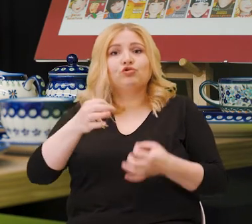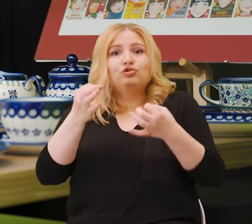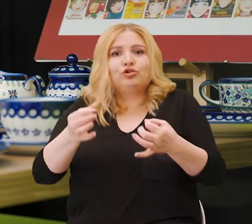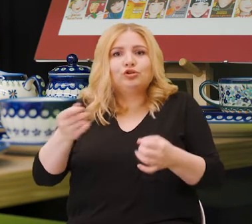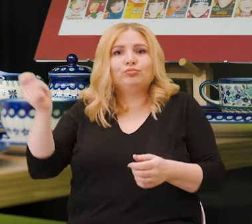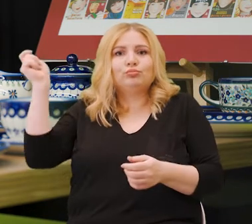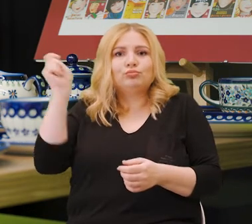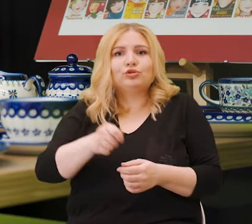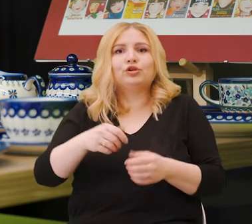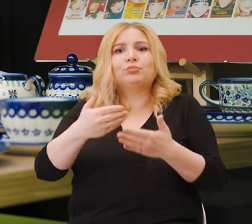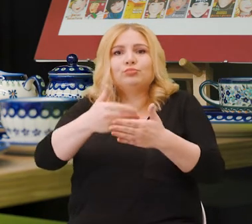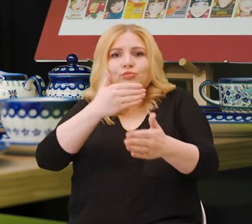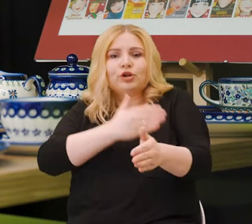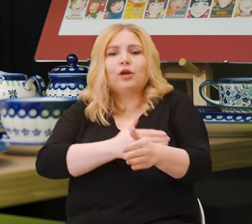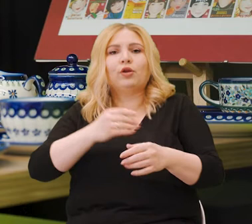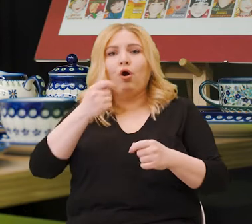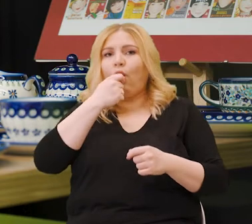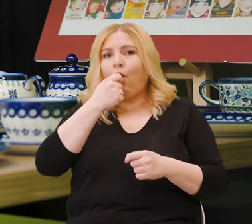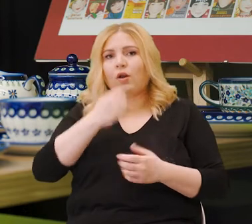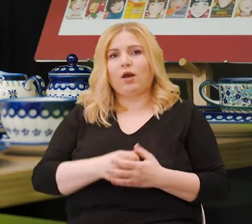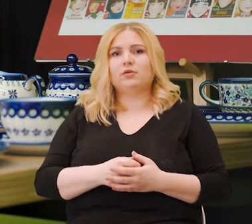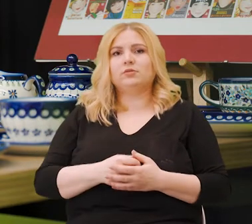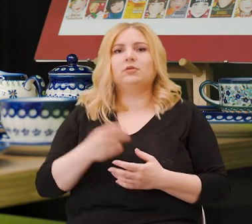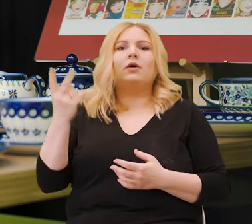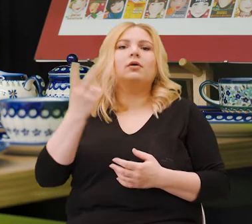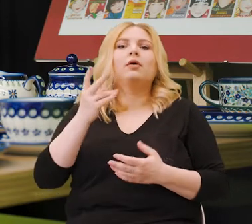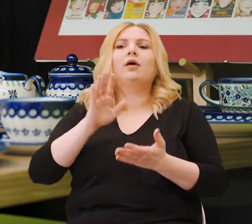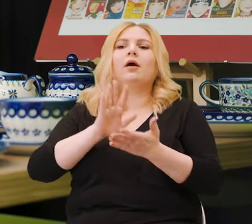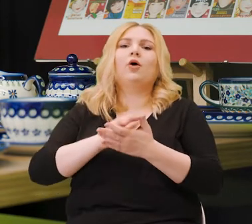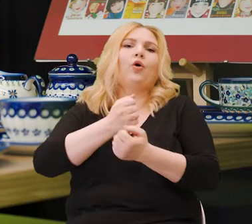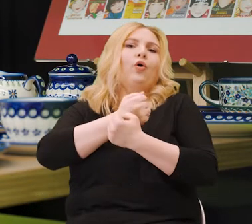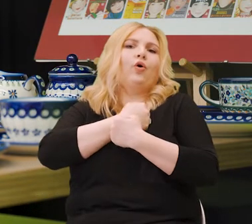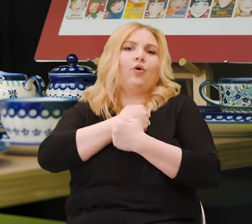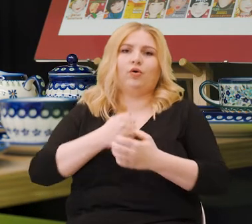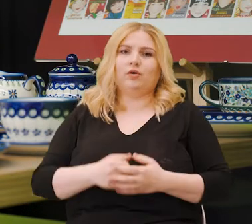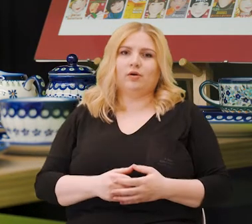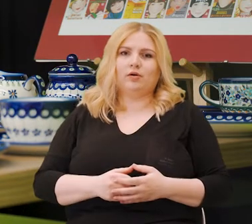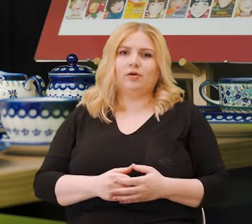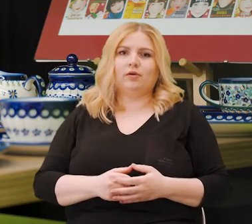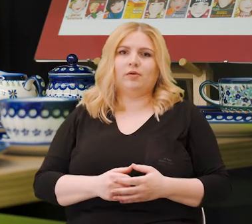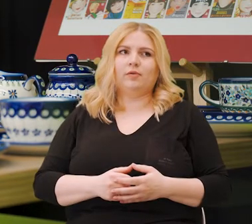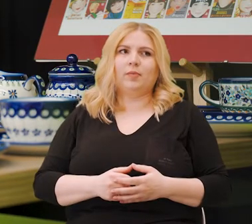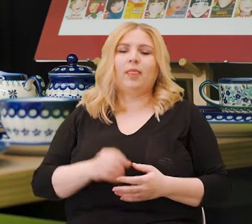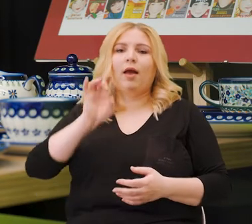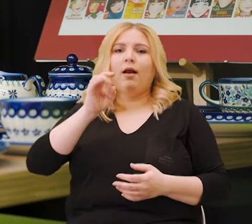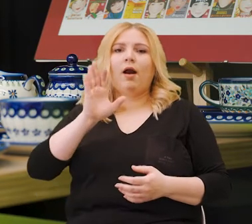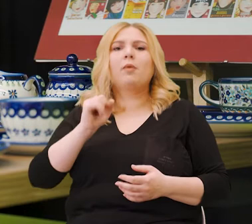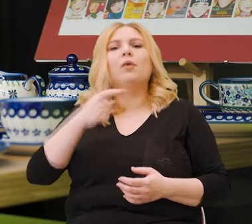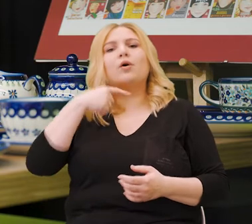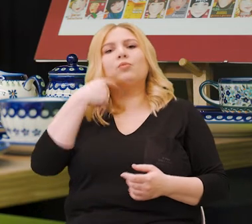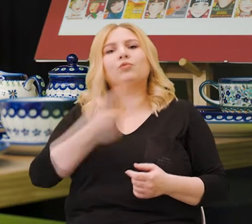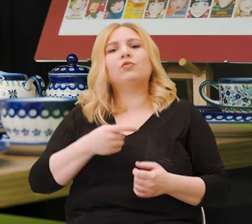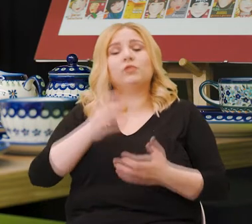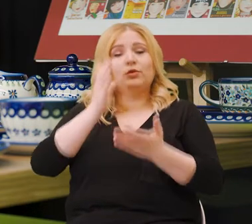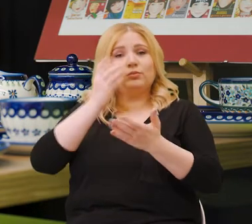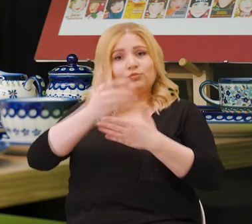przed kolacją. Romantyczni i rozmarzeni, wciąż się trzymają za rączki. Gaba mówi, że jak zasnęła